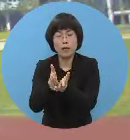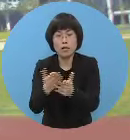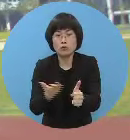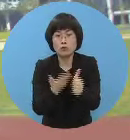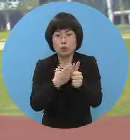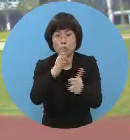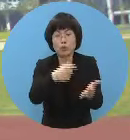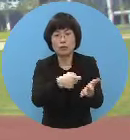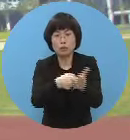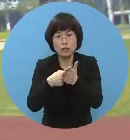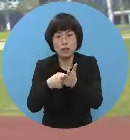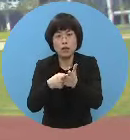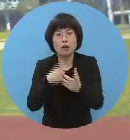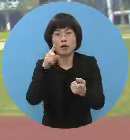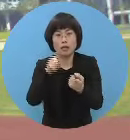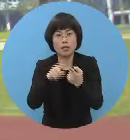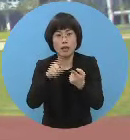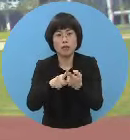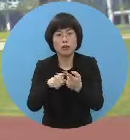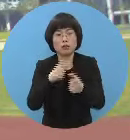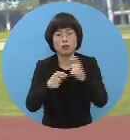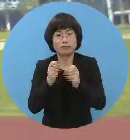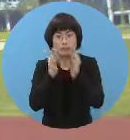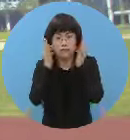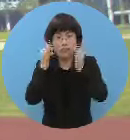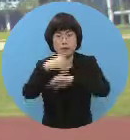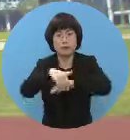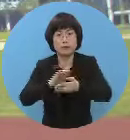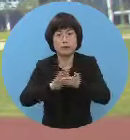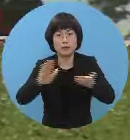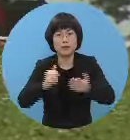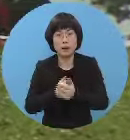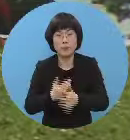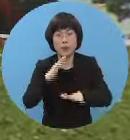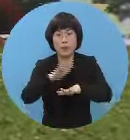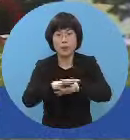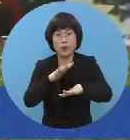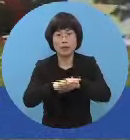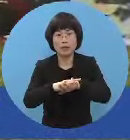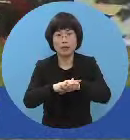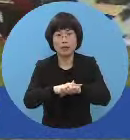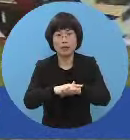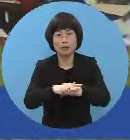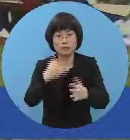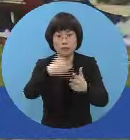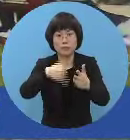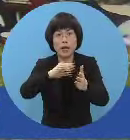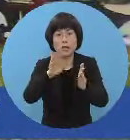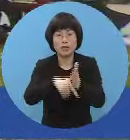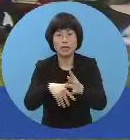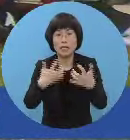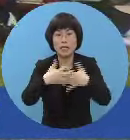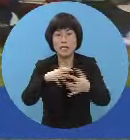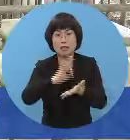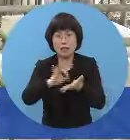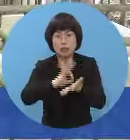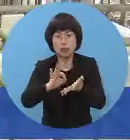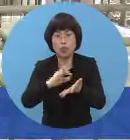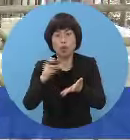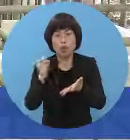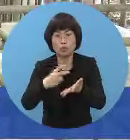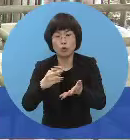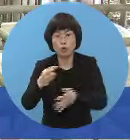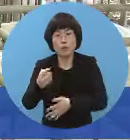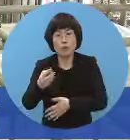및 확산에 최선을 다하겠습니다. 밭작물 기계화를 통한 생력화, 농산부산물을 이용한